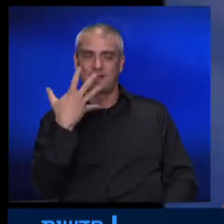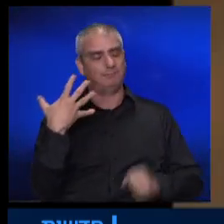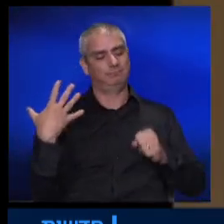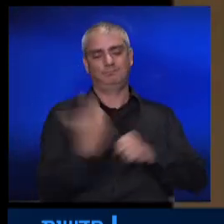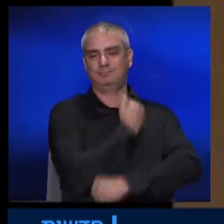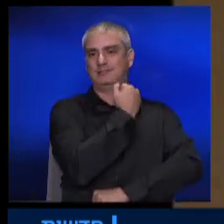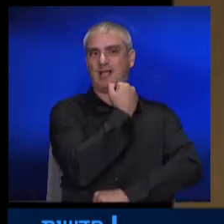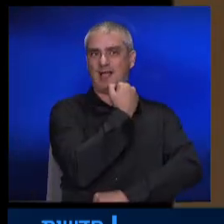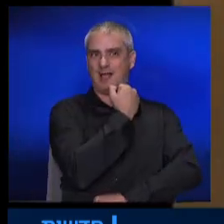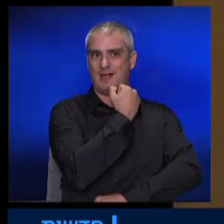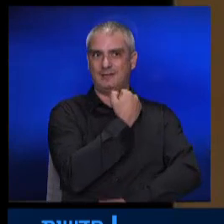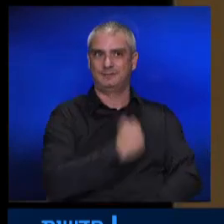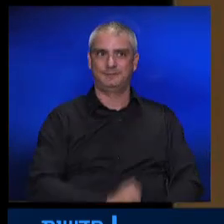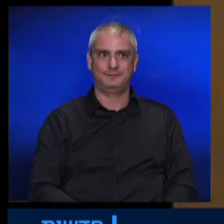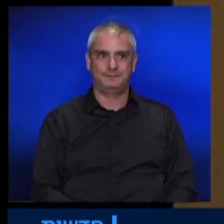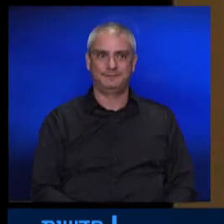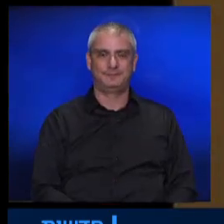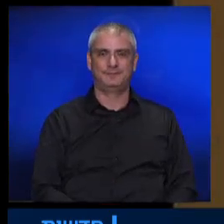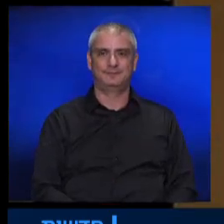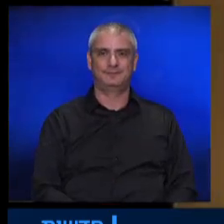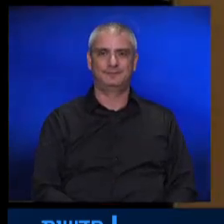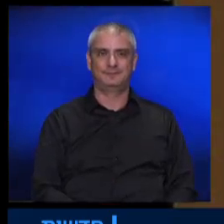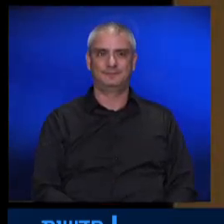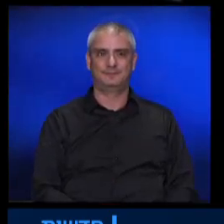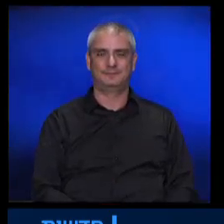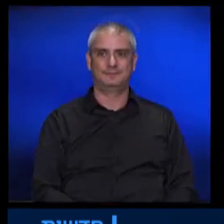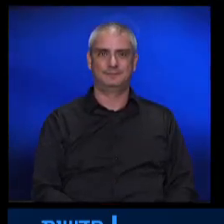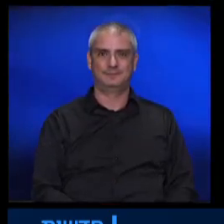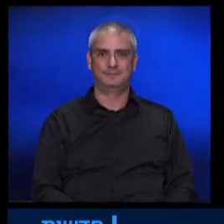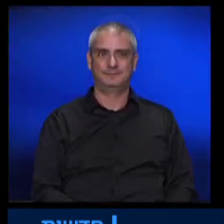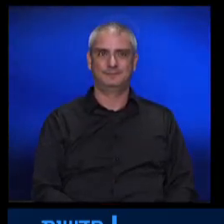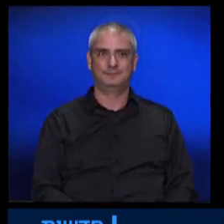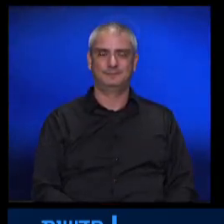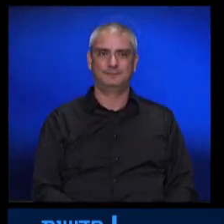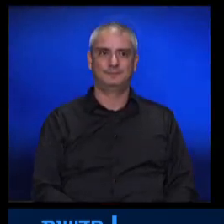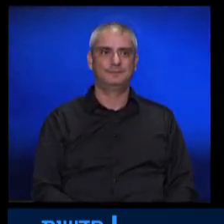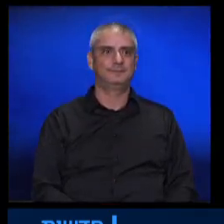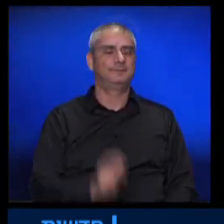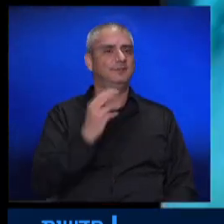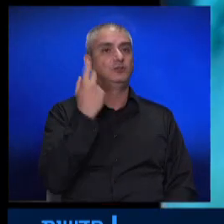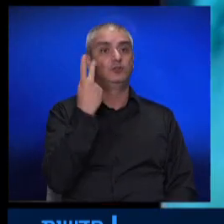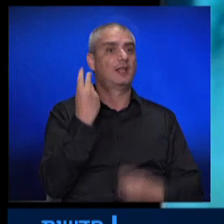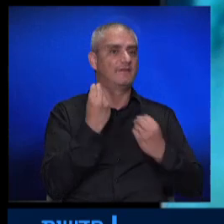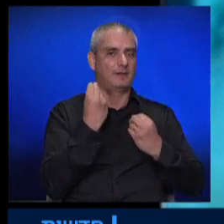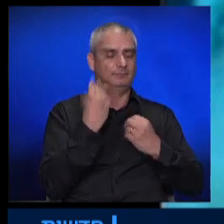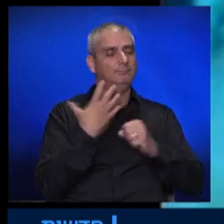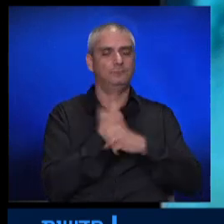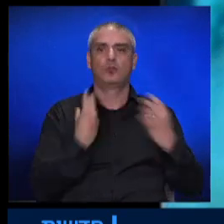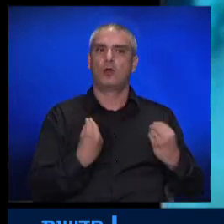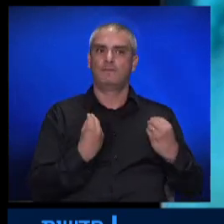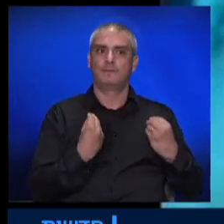ויקטוריה, קליאופטרה. היו לי שני דברים שעבדו טוב. דבר ראשון,